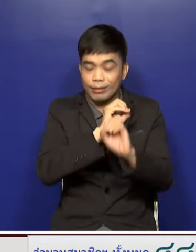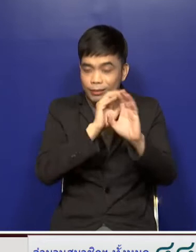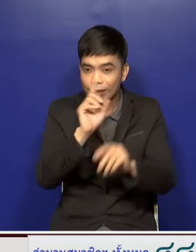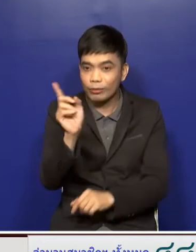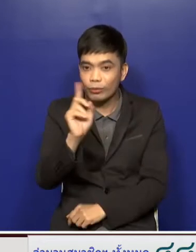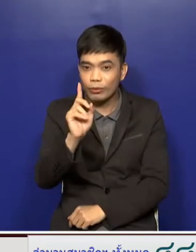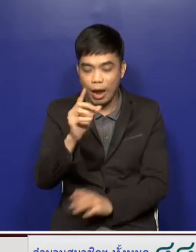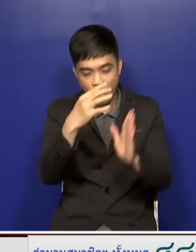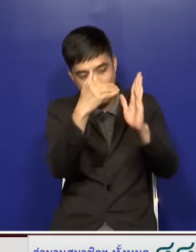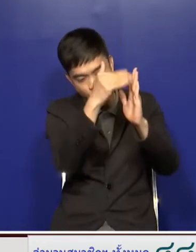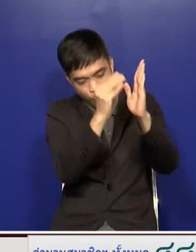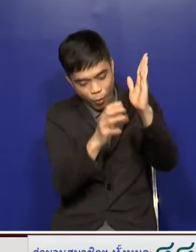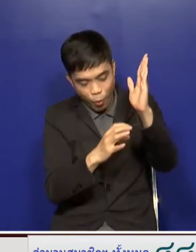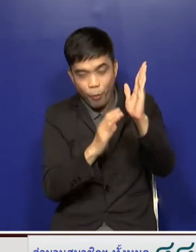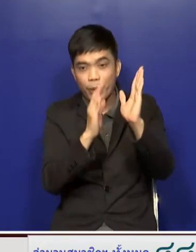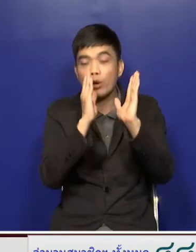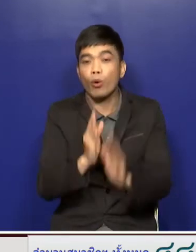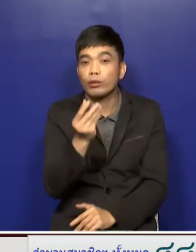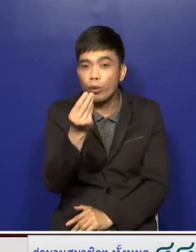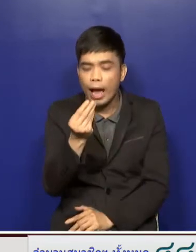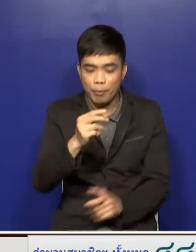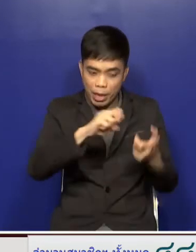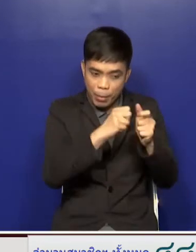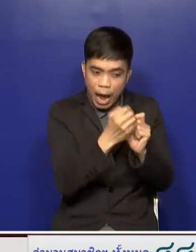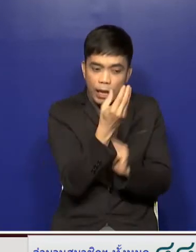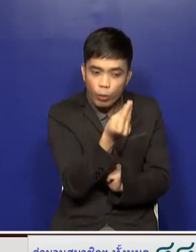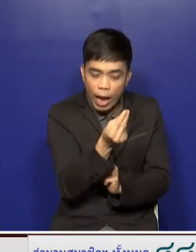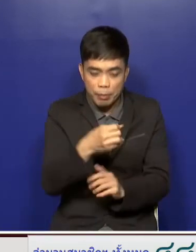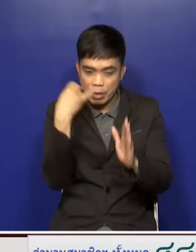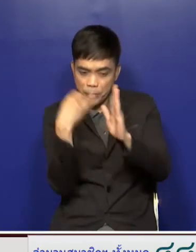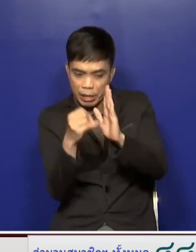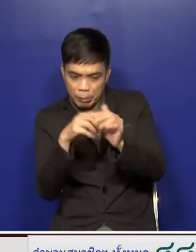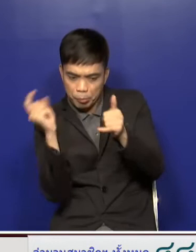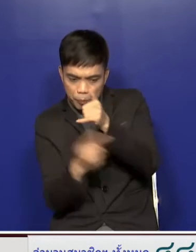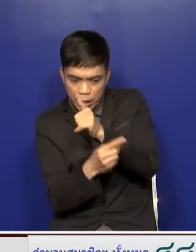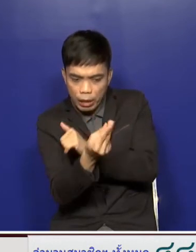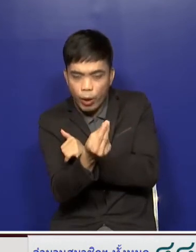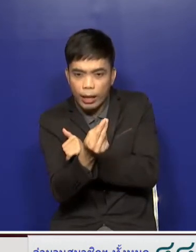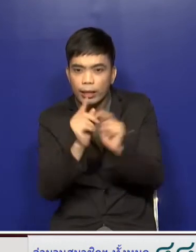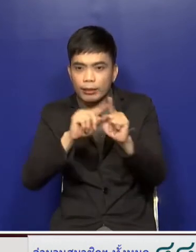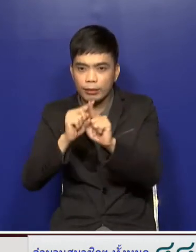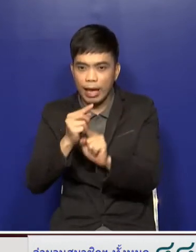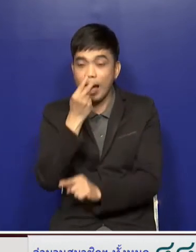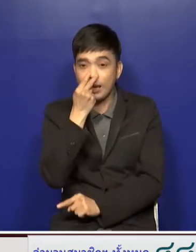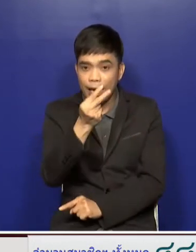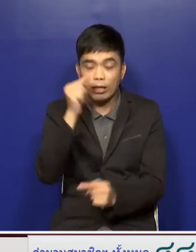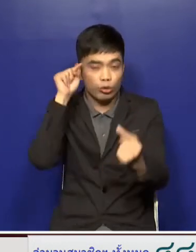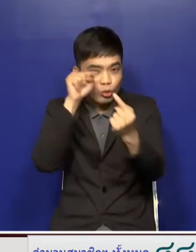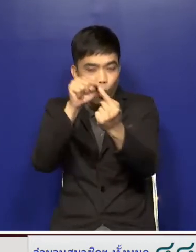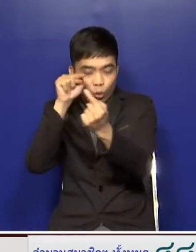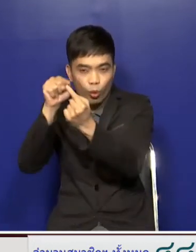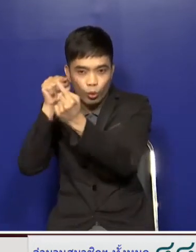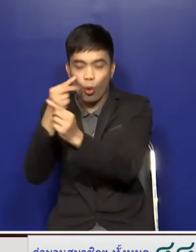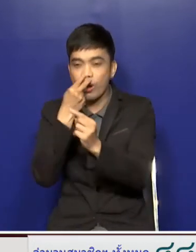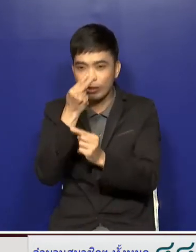ภาคต่ๆ มีจำนนเท่ไ่มีกลมเสียงอยู่ทไหน มีขาดีอยู่ทไหนแล้วแตะลองสิจุดสิจุด แตะ